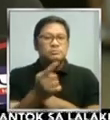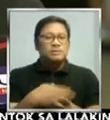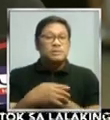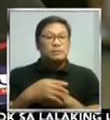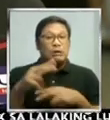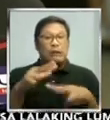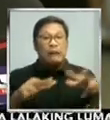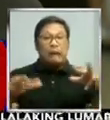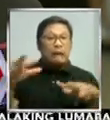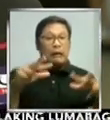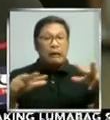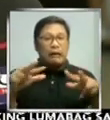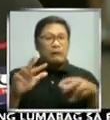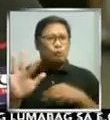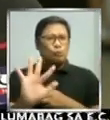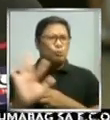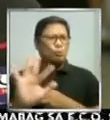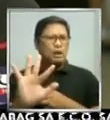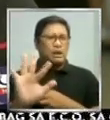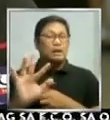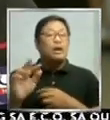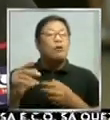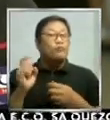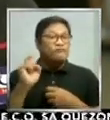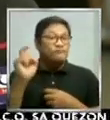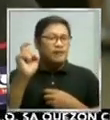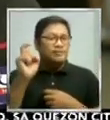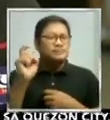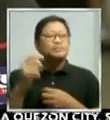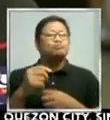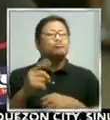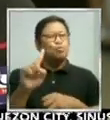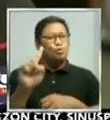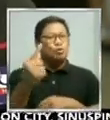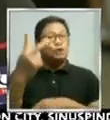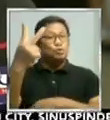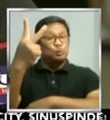mataranta, hindi naman sila kailangan magmadali. Anyways, just 2 days.